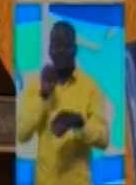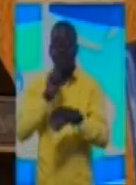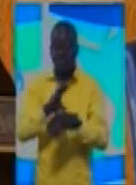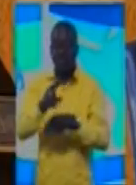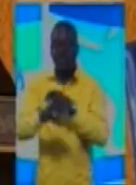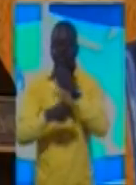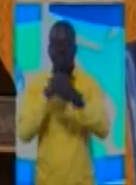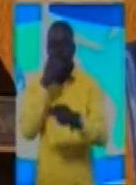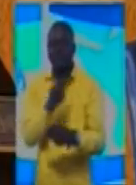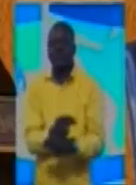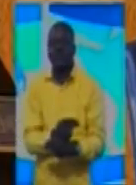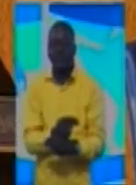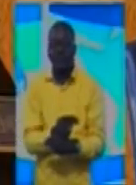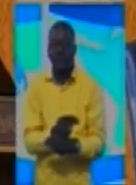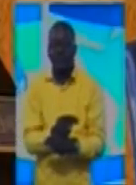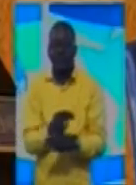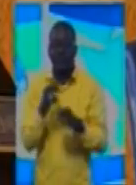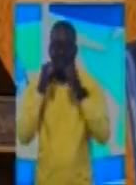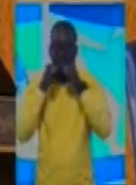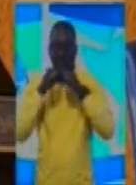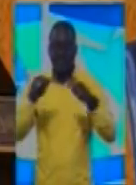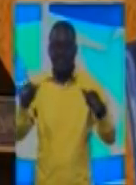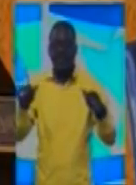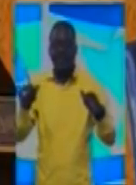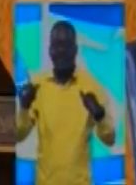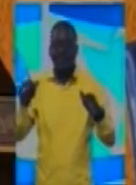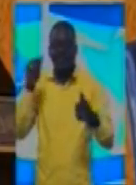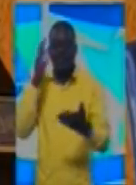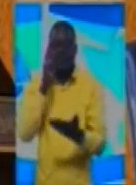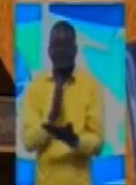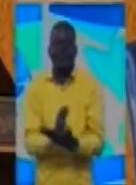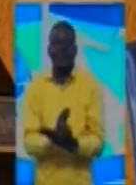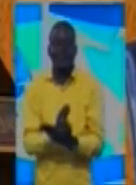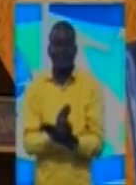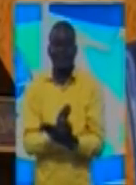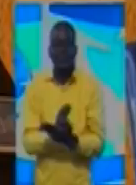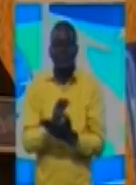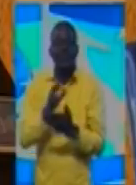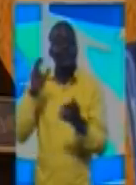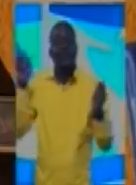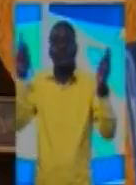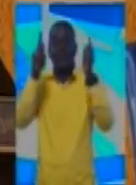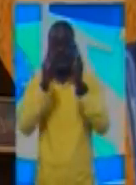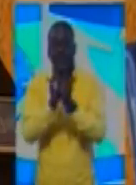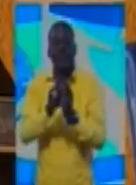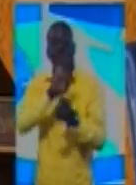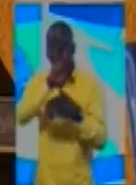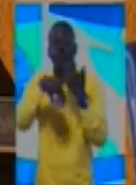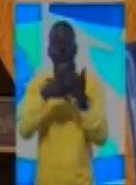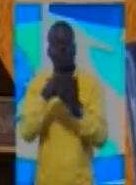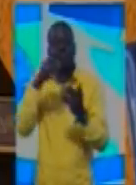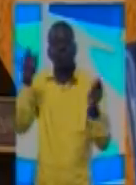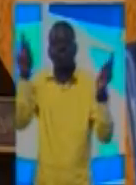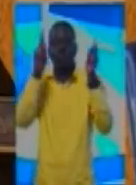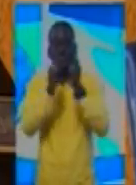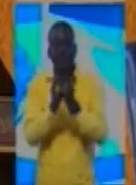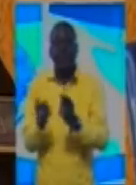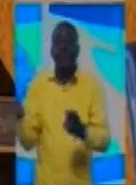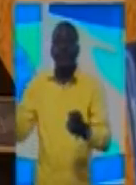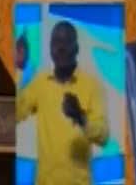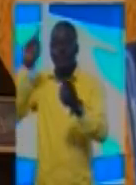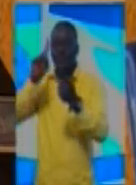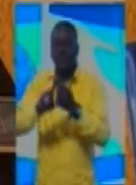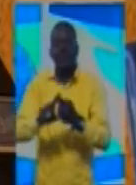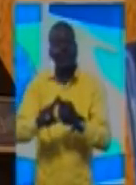national, qu'il prononce la suspension du congrès et de tout congrès jusqu'à ce qu'ils appellent